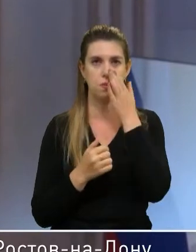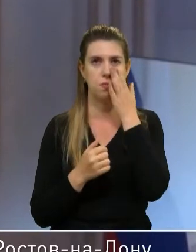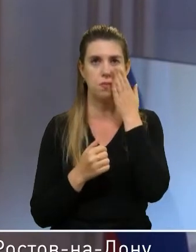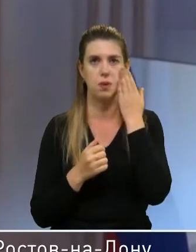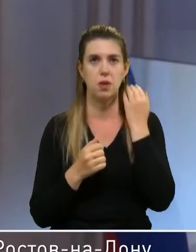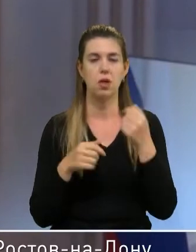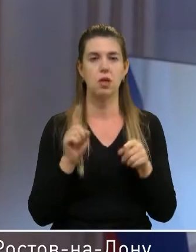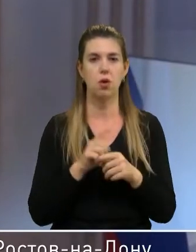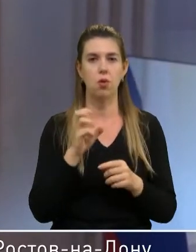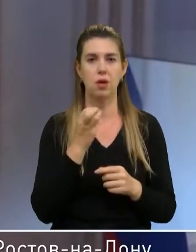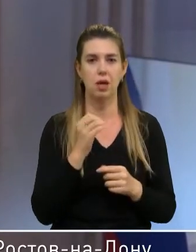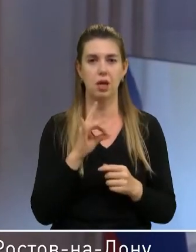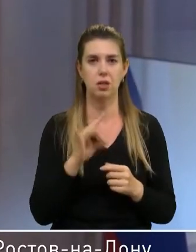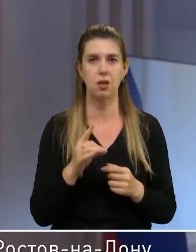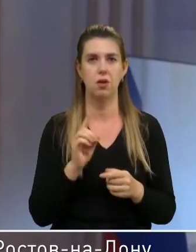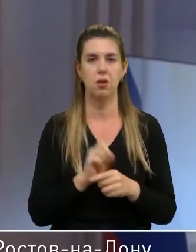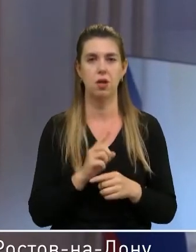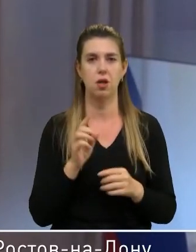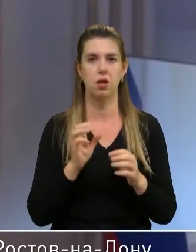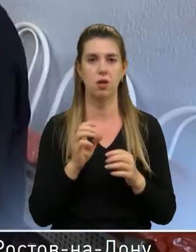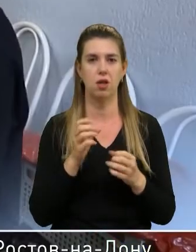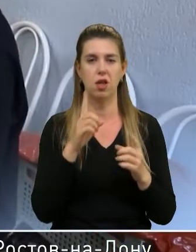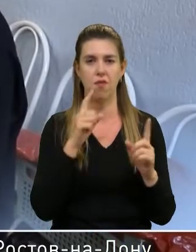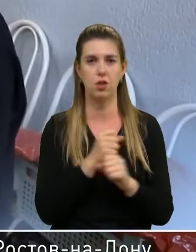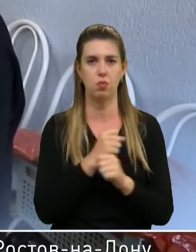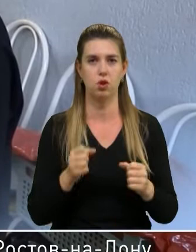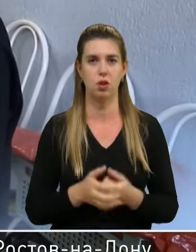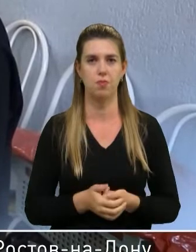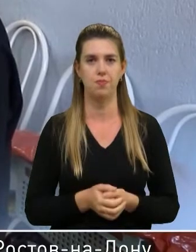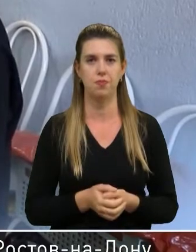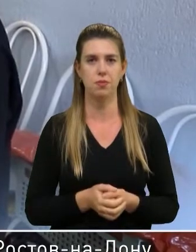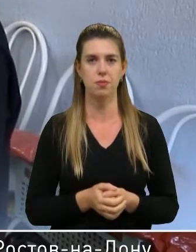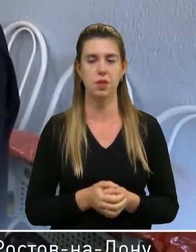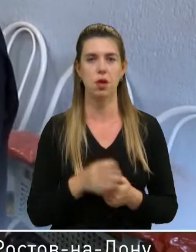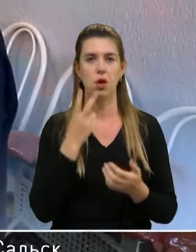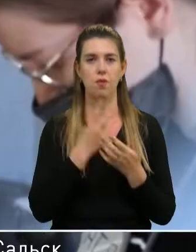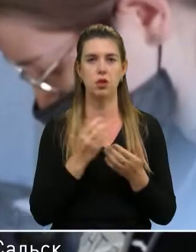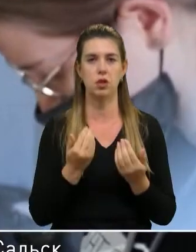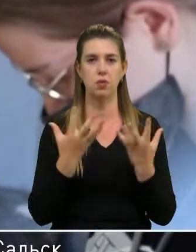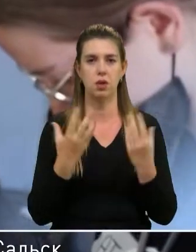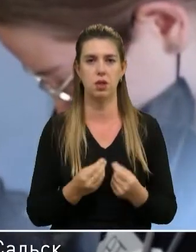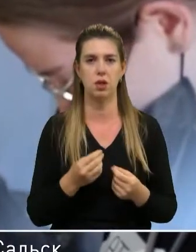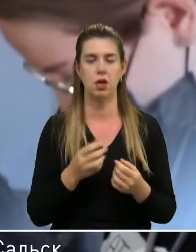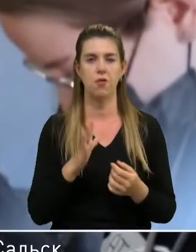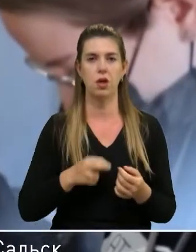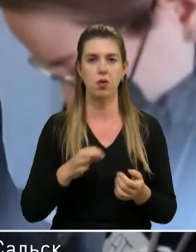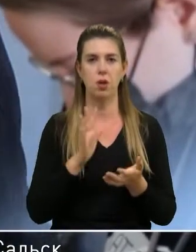без такого реестра эффективная работа просто невозможна. Отмечу, на сегодняшний день в регионе продолжают работу